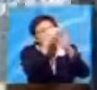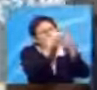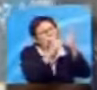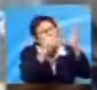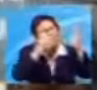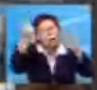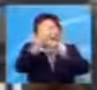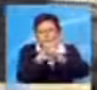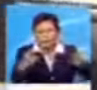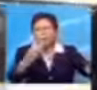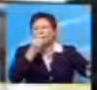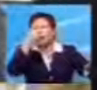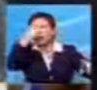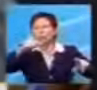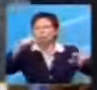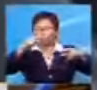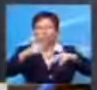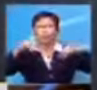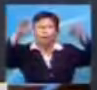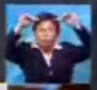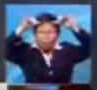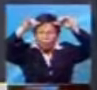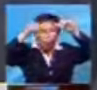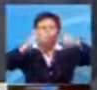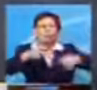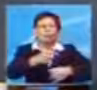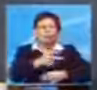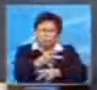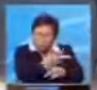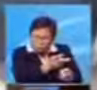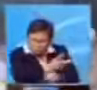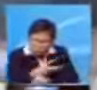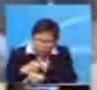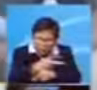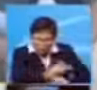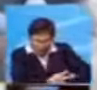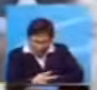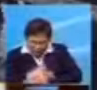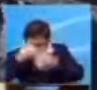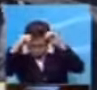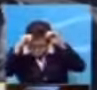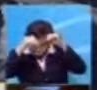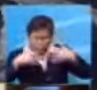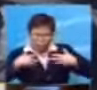penyediaan makanan untuk ternakan pengendalian anak lembu ilmu pbiakan